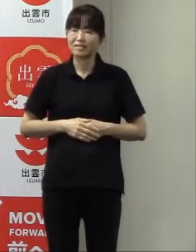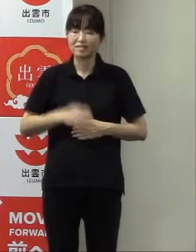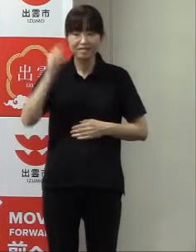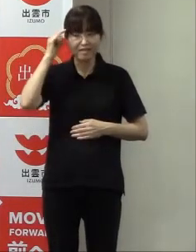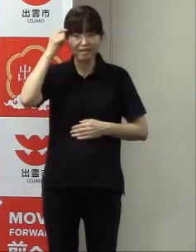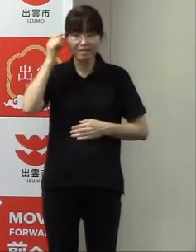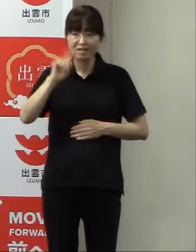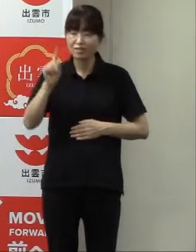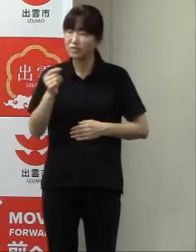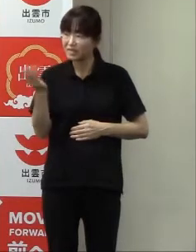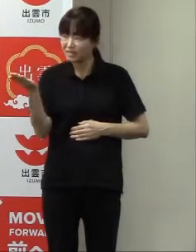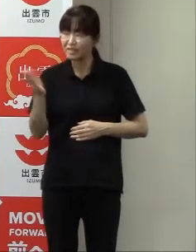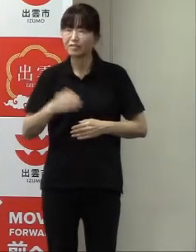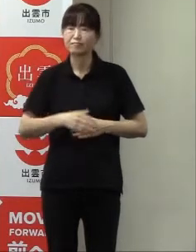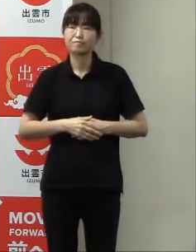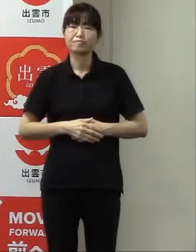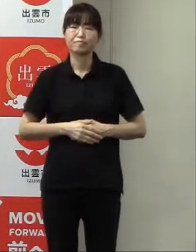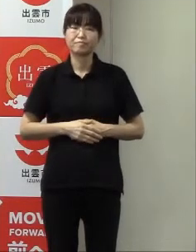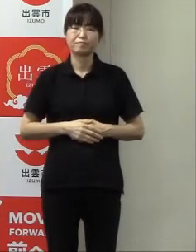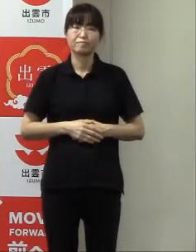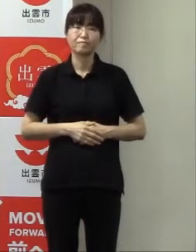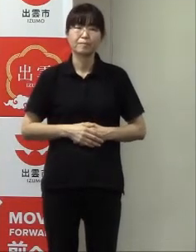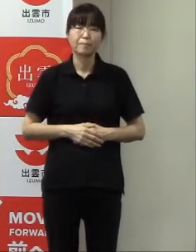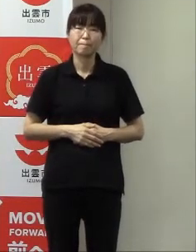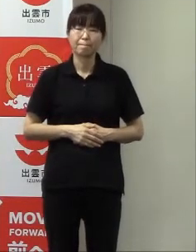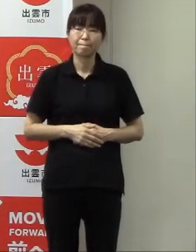考えでしょうか。